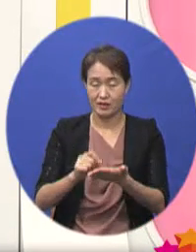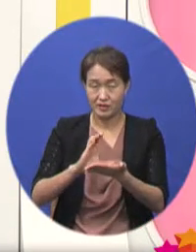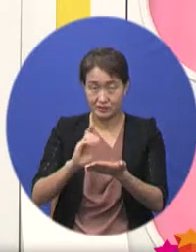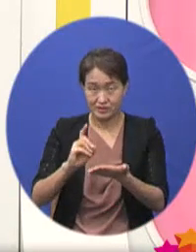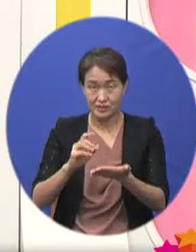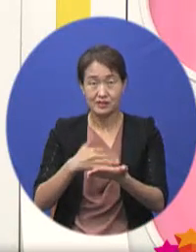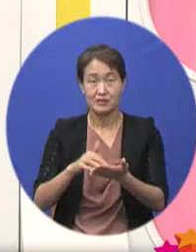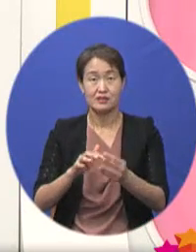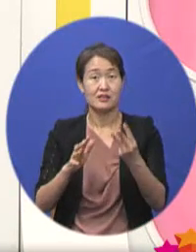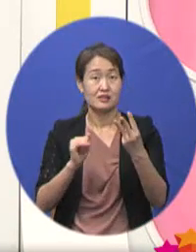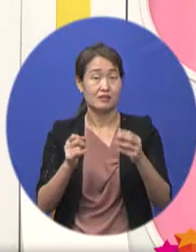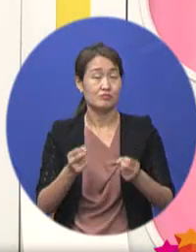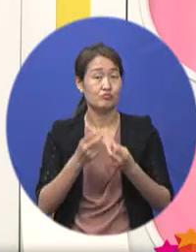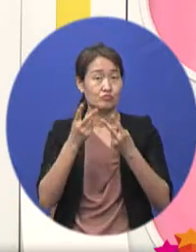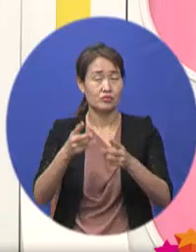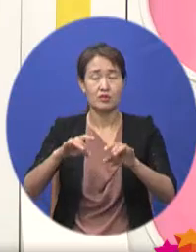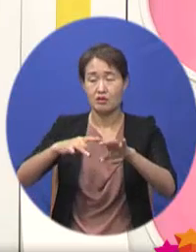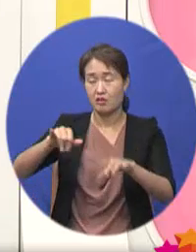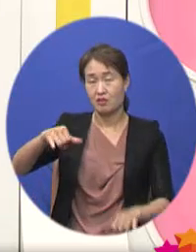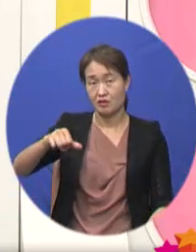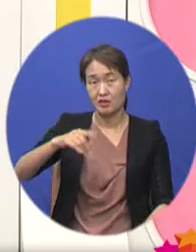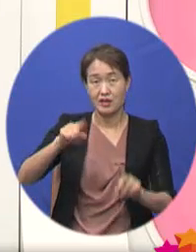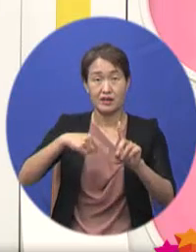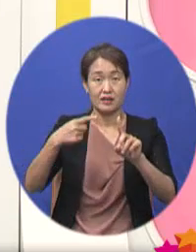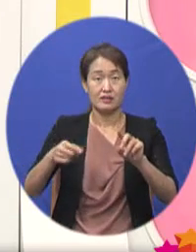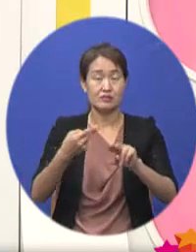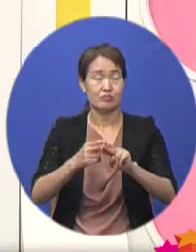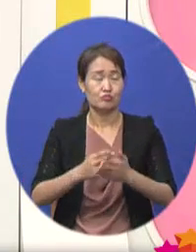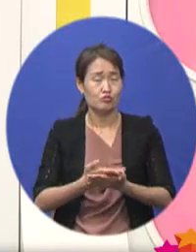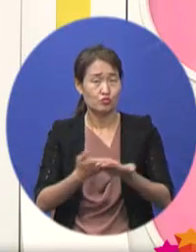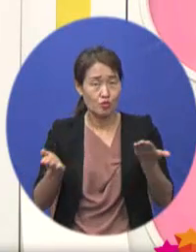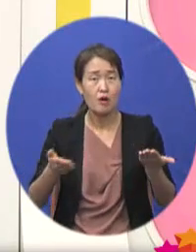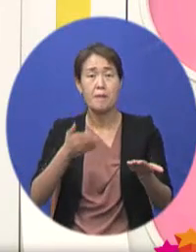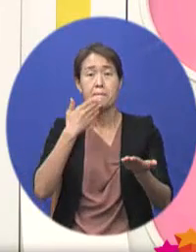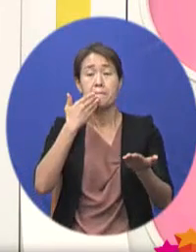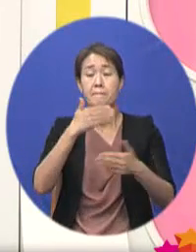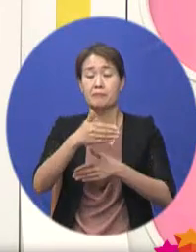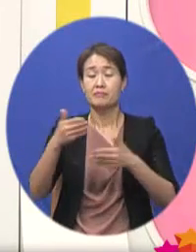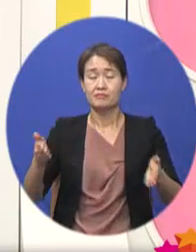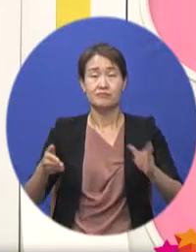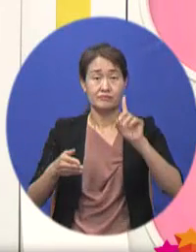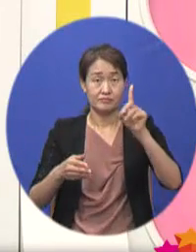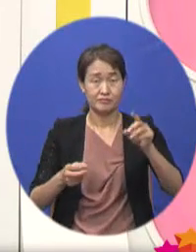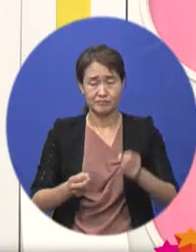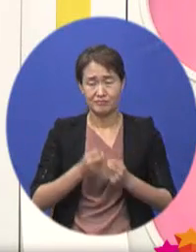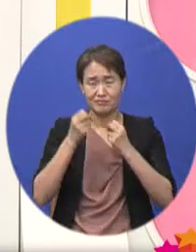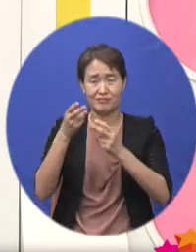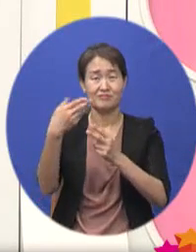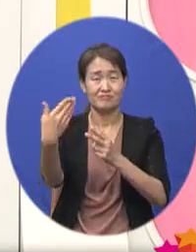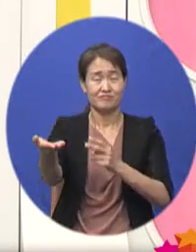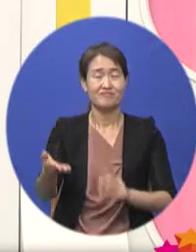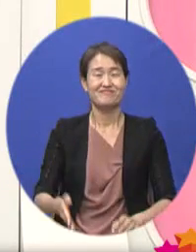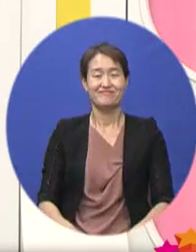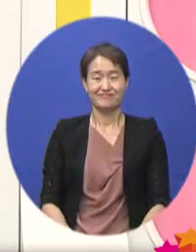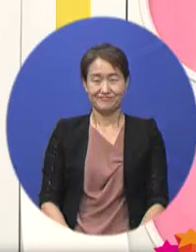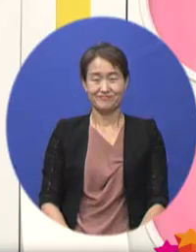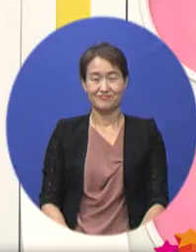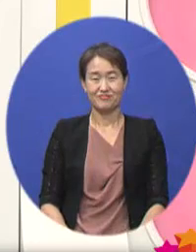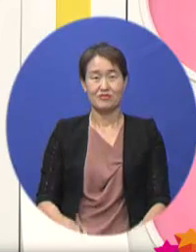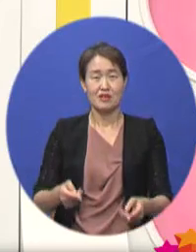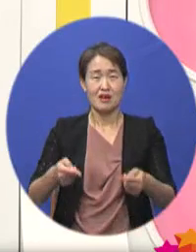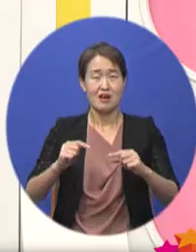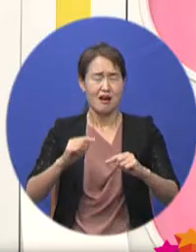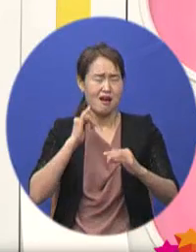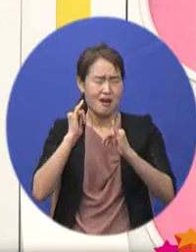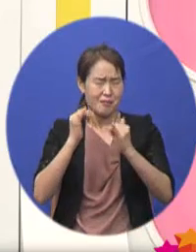분께 보내드리고요. 전기 주전자는 한 분께, 또 즉석식품 한 박스 역시 한 분께 보내드리도록 하겠습니다. 네, 많은